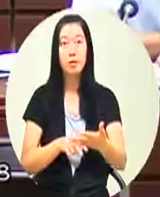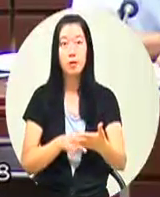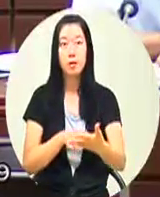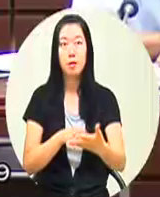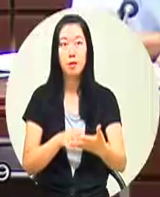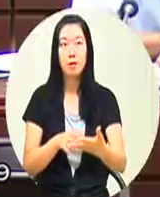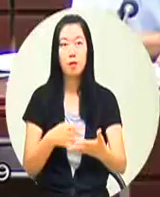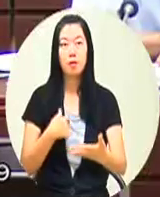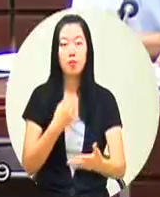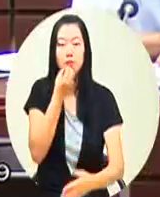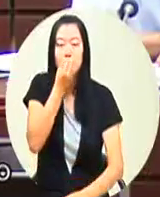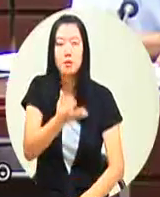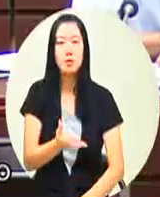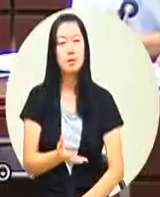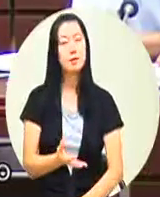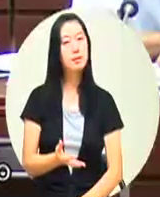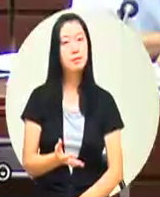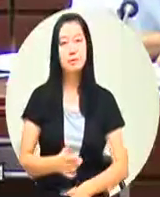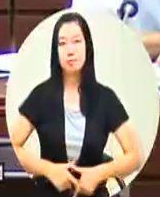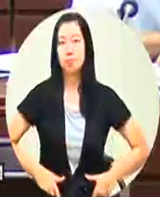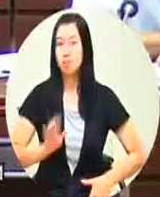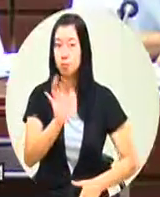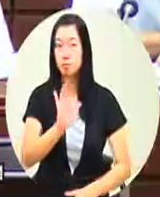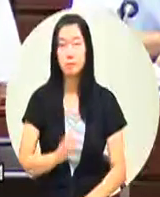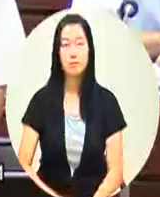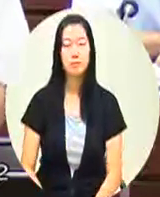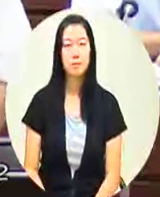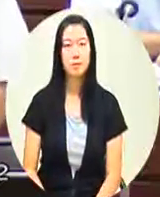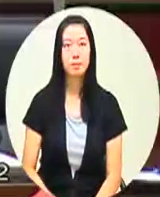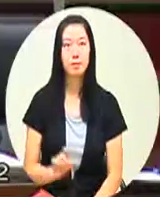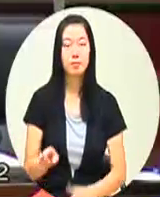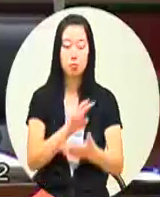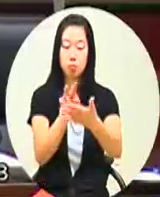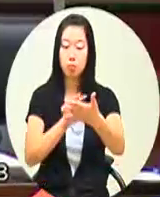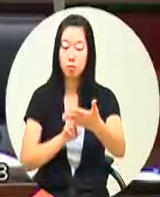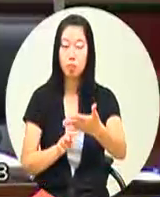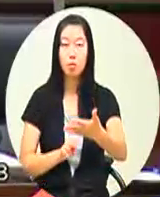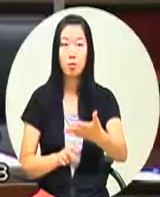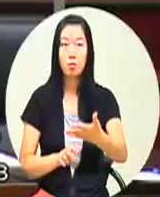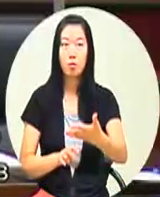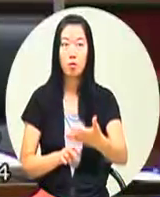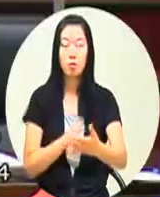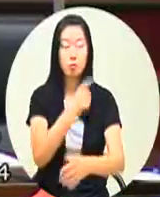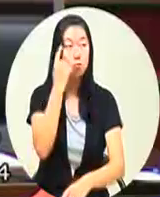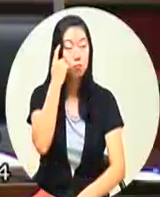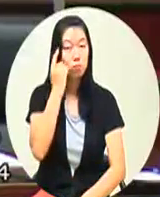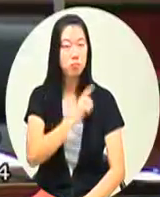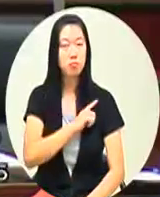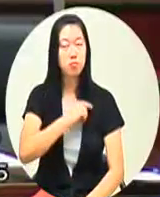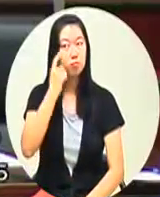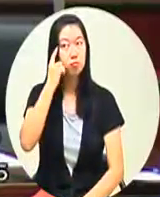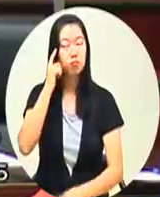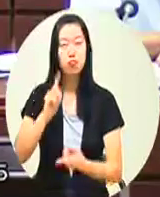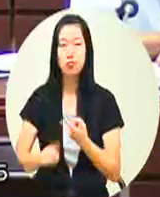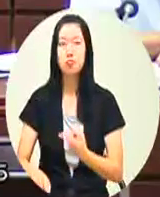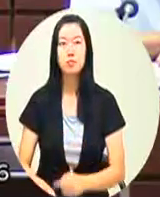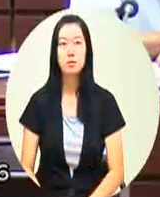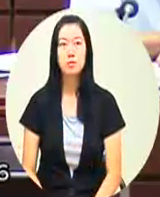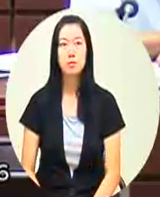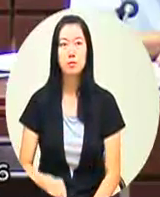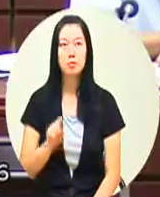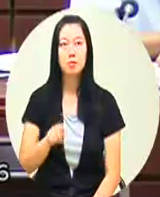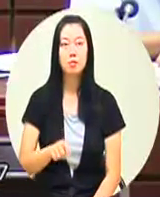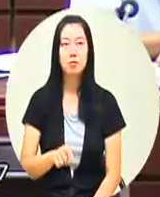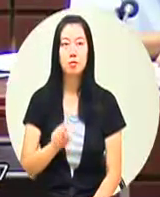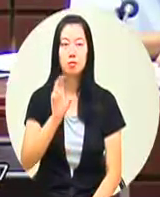所以不便表示意见。 依你书面上的资料了哈，有没有不当？依你书面上的资料， 因为这个也经过